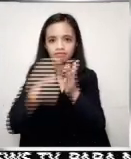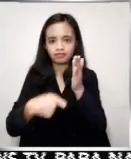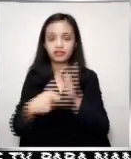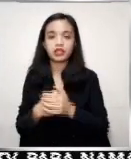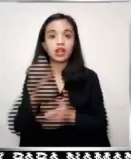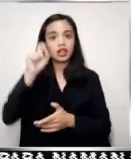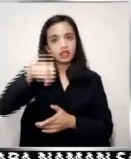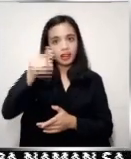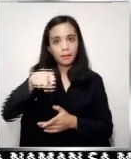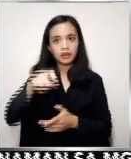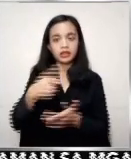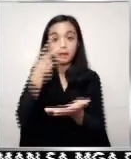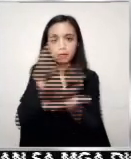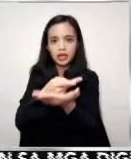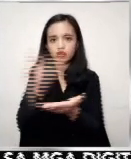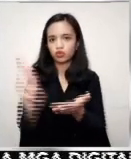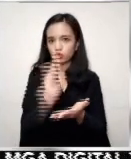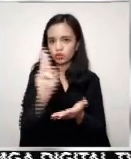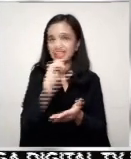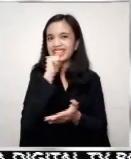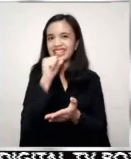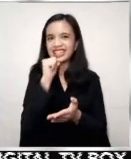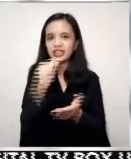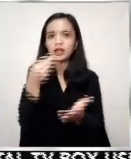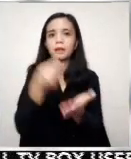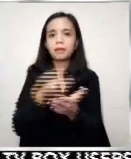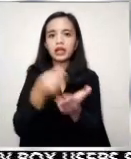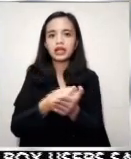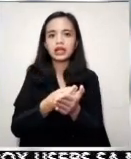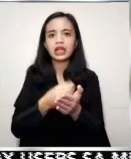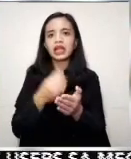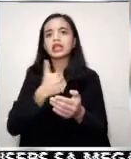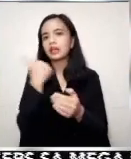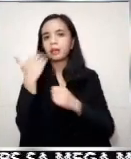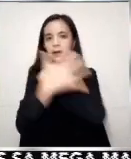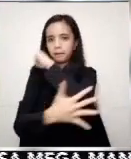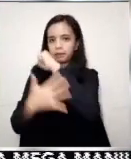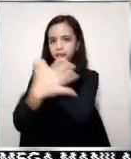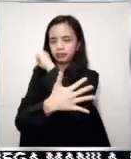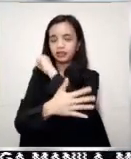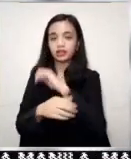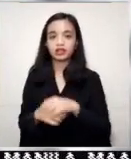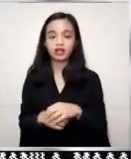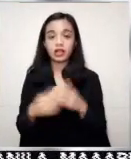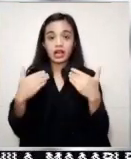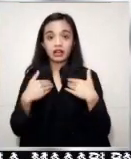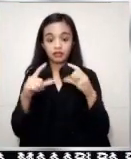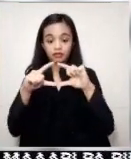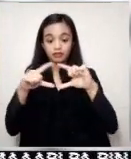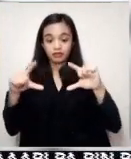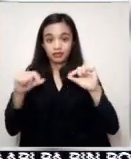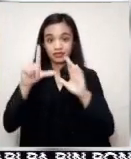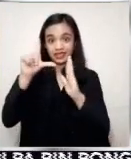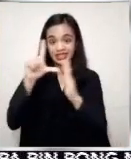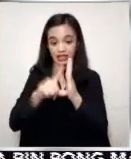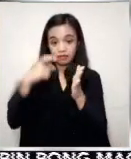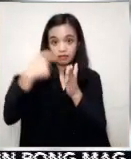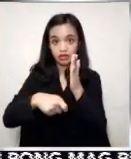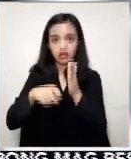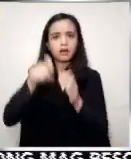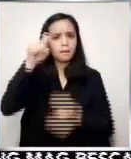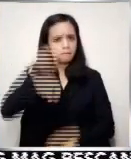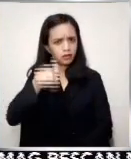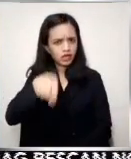ang gamit at hindi salapi ng ibang bansa. Under sa price tag law, obliged sila o kailangan